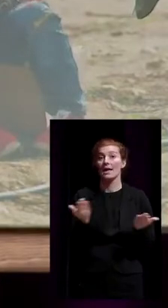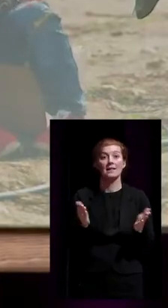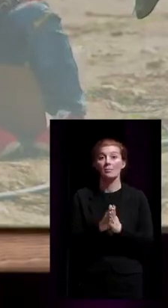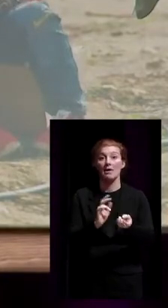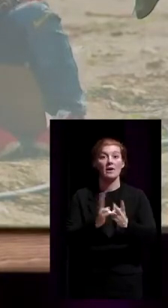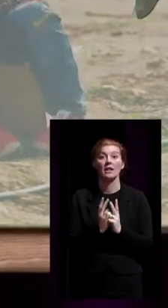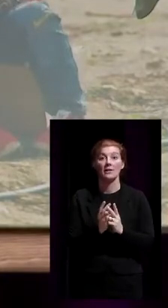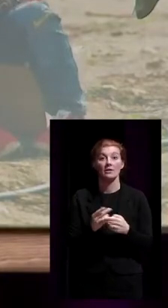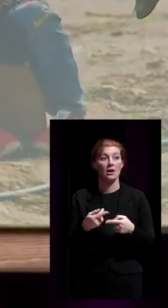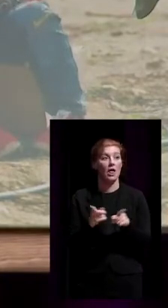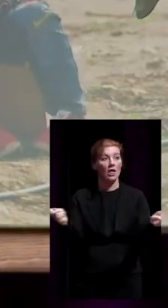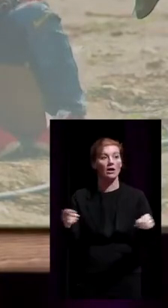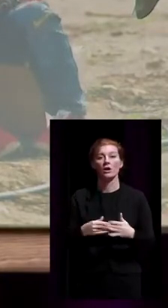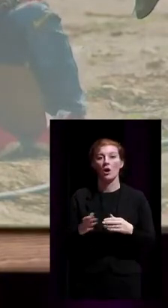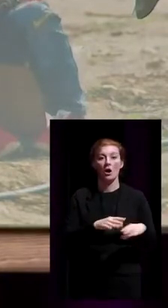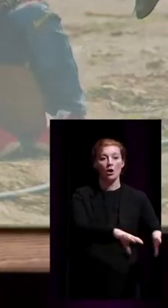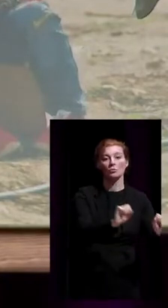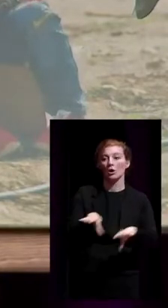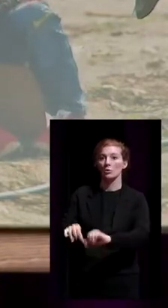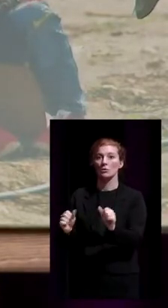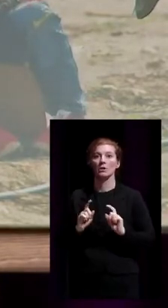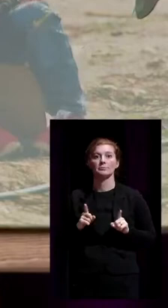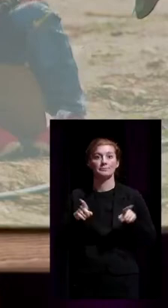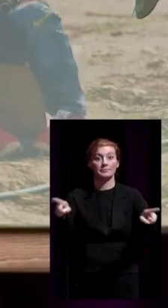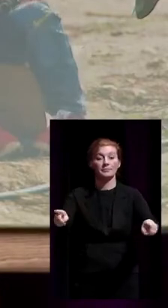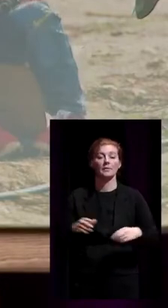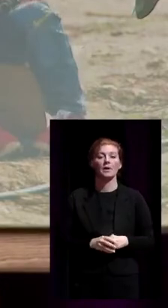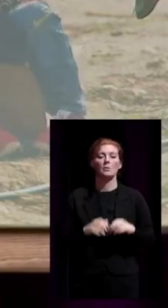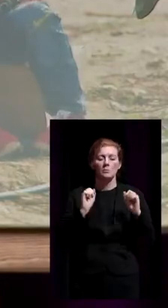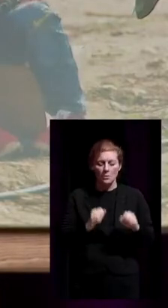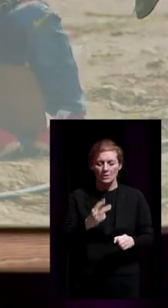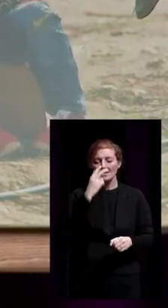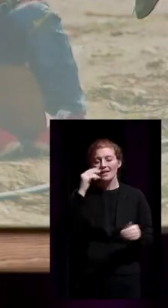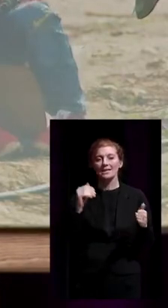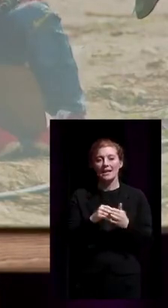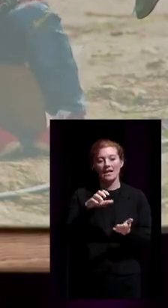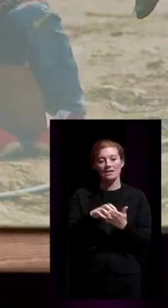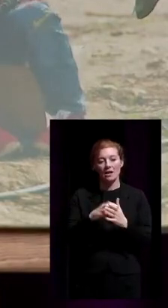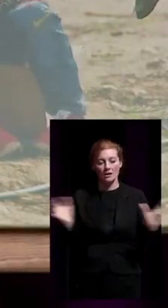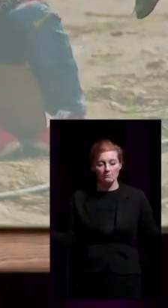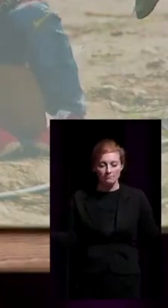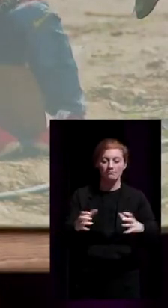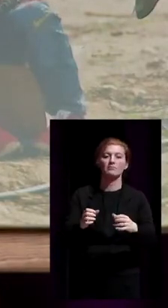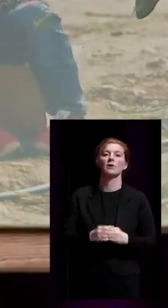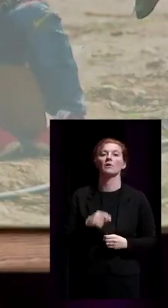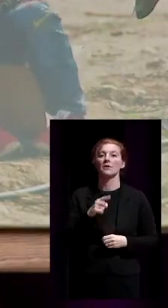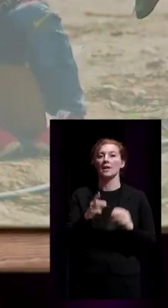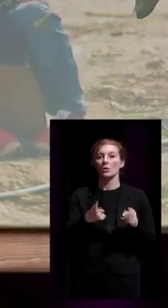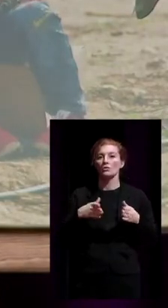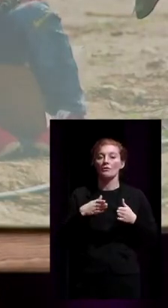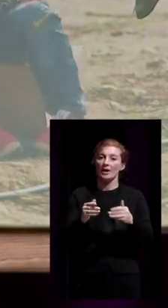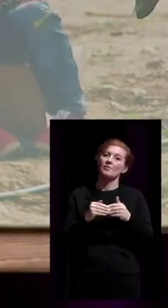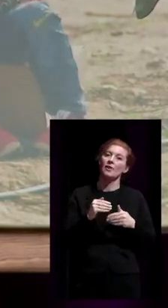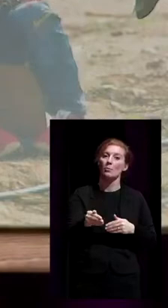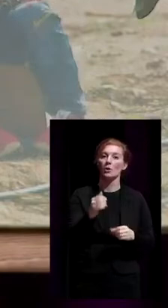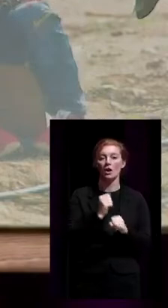här. Det funkar inte. Man måste se till att staten håller ihop. Det är för att det är vägen framåt för att också kunna jobba både